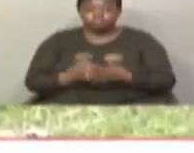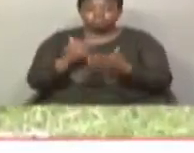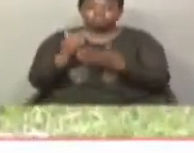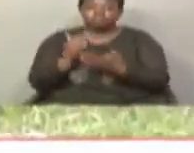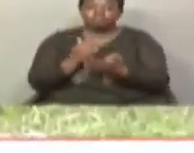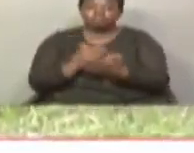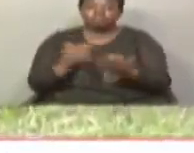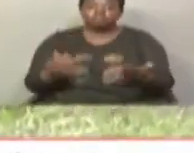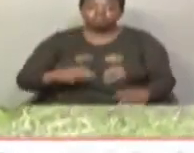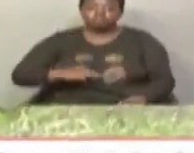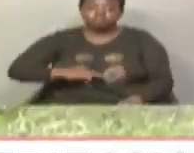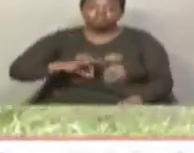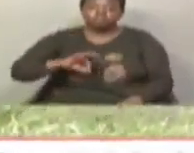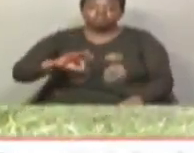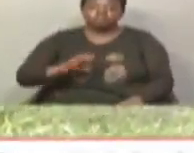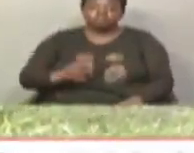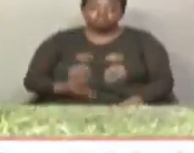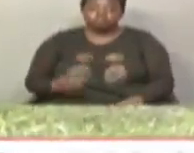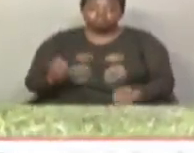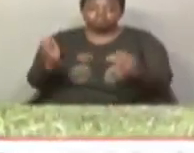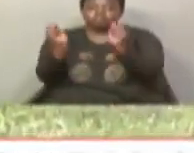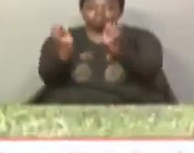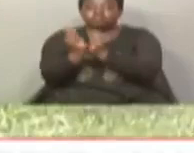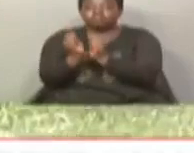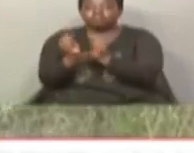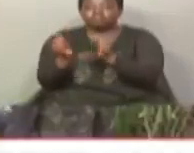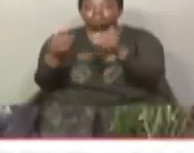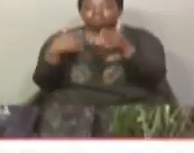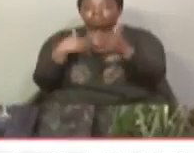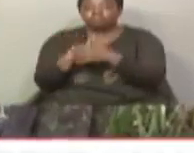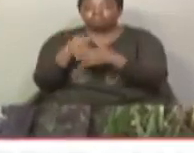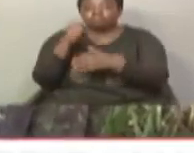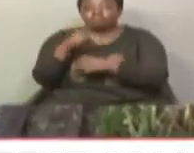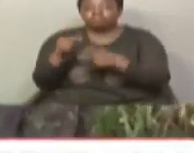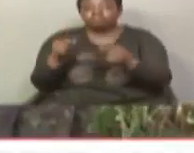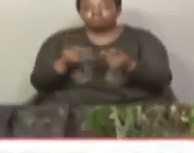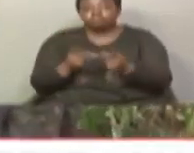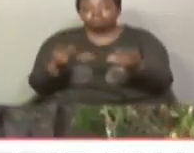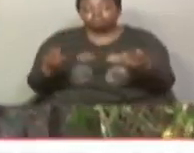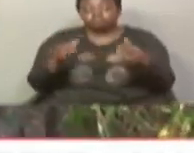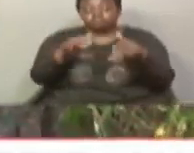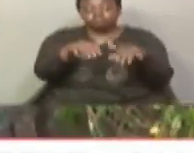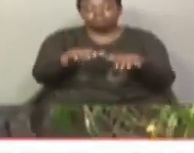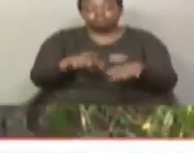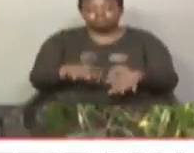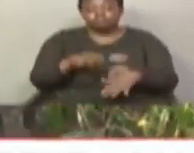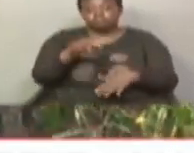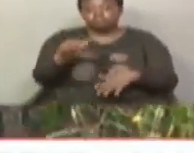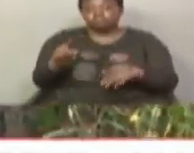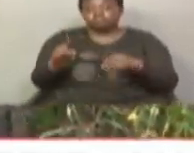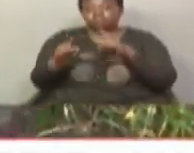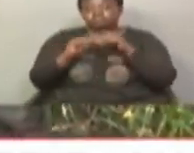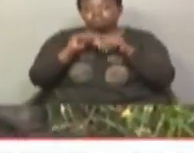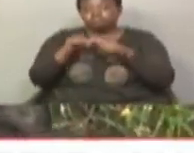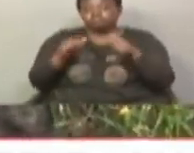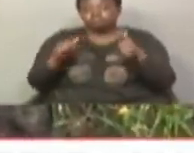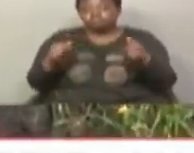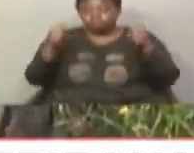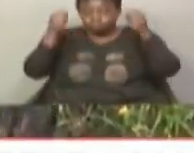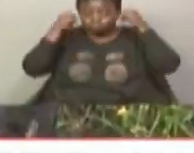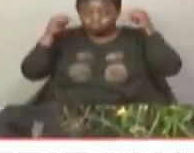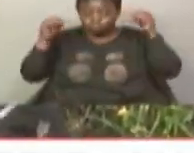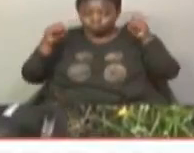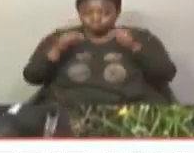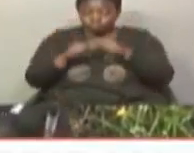embuto ennene abakwata n'abasiba nga bazeeka amalala amalala genkugamba yegali kente era